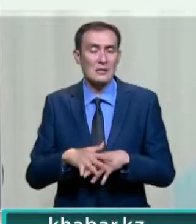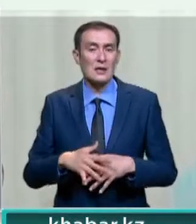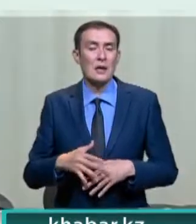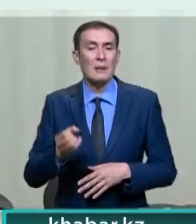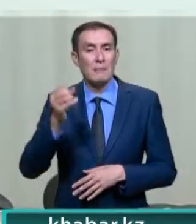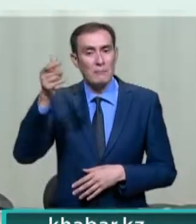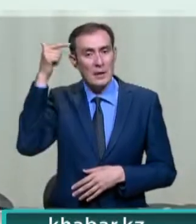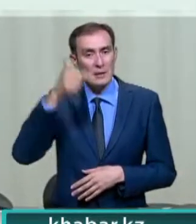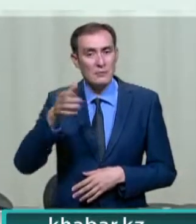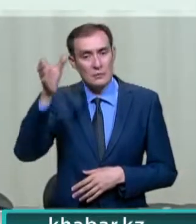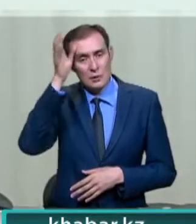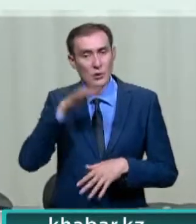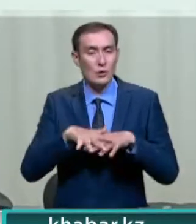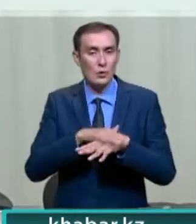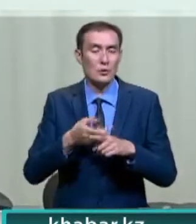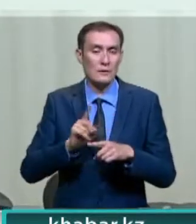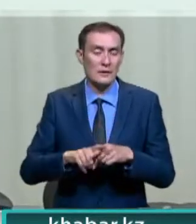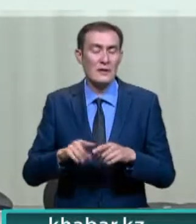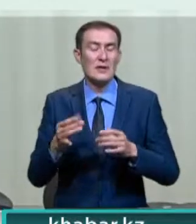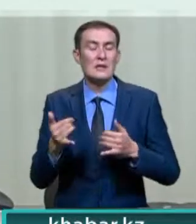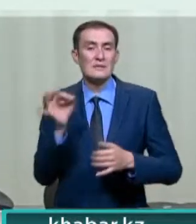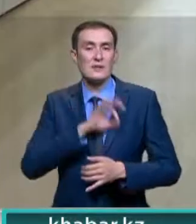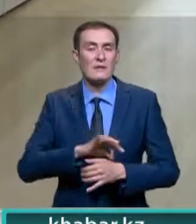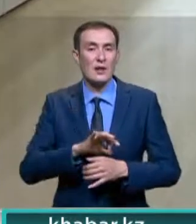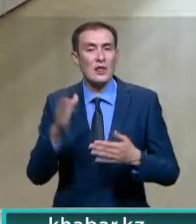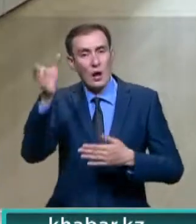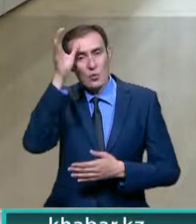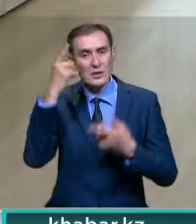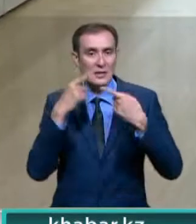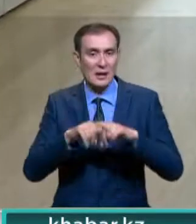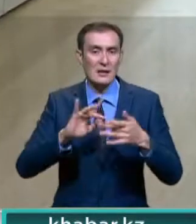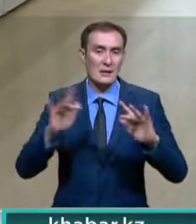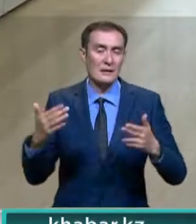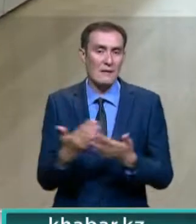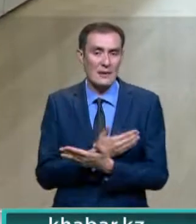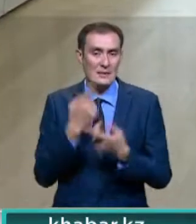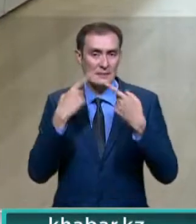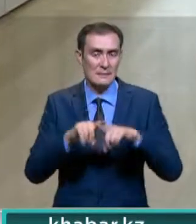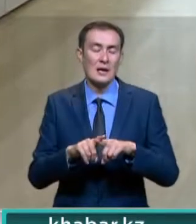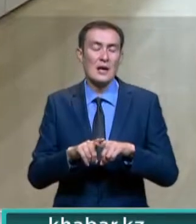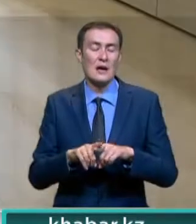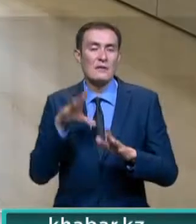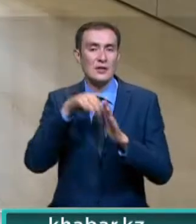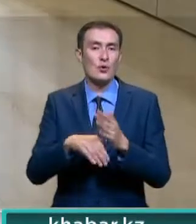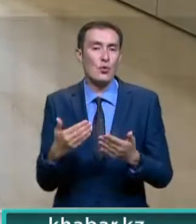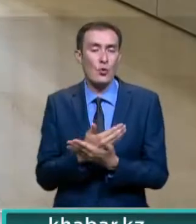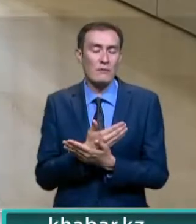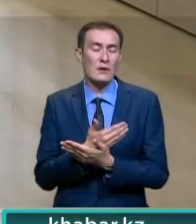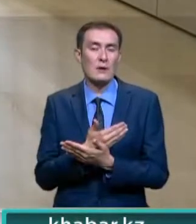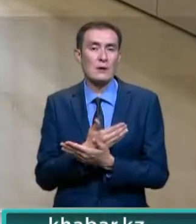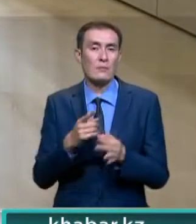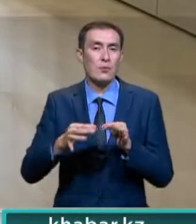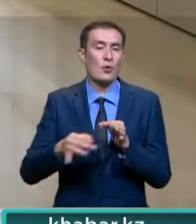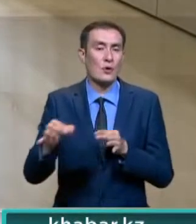страна, технологический рывок за счет цифровизации, инноваций и науки. Будет внедрен национальный проект «Сильные регионы,